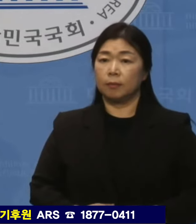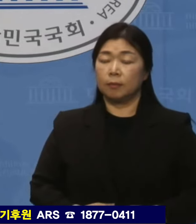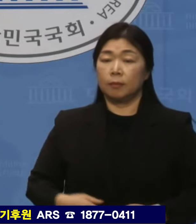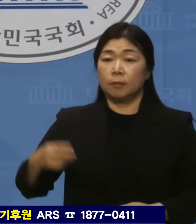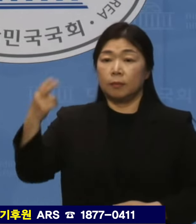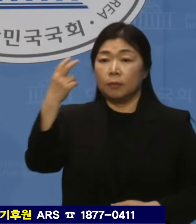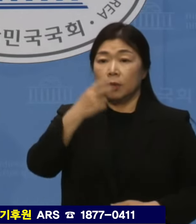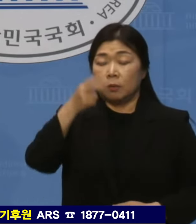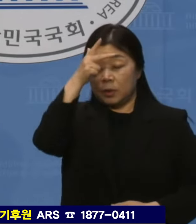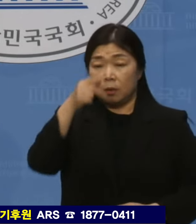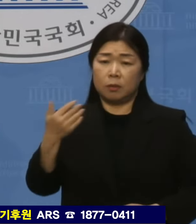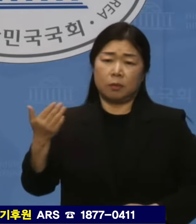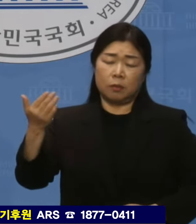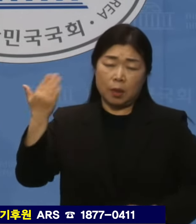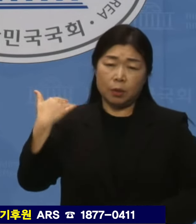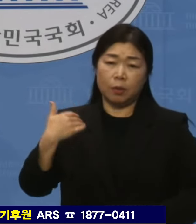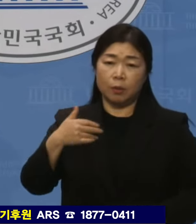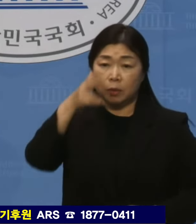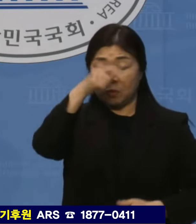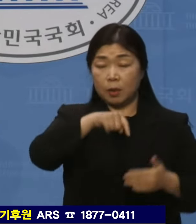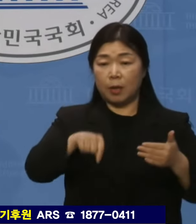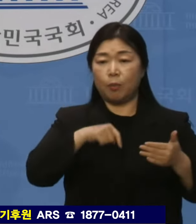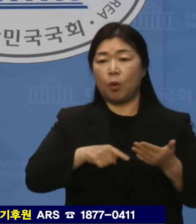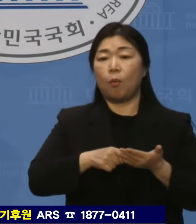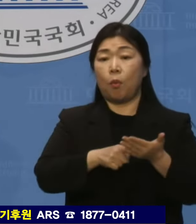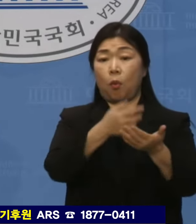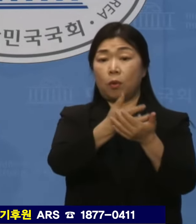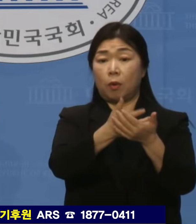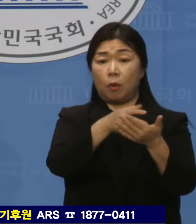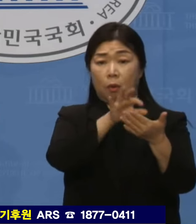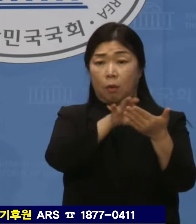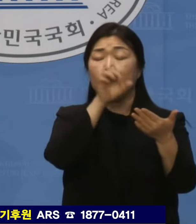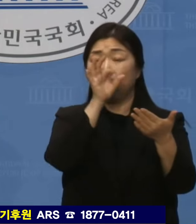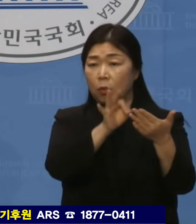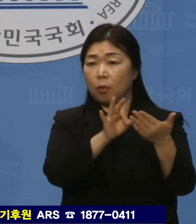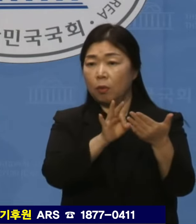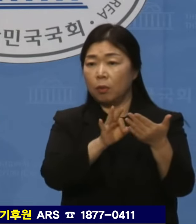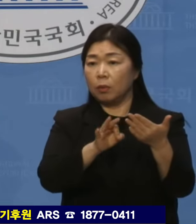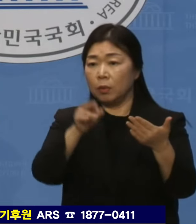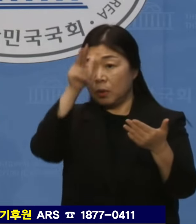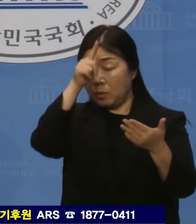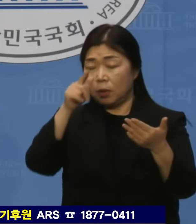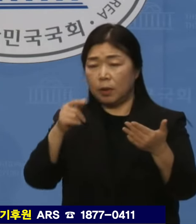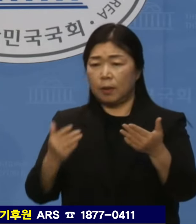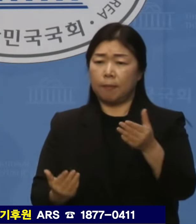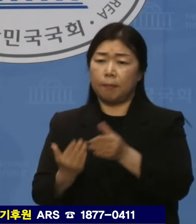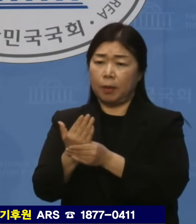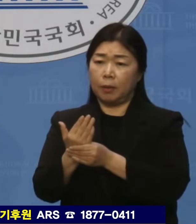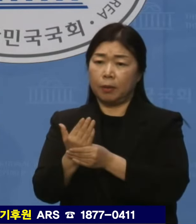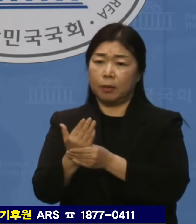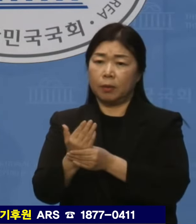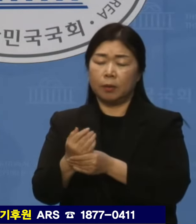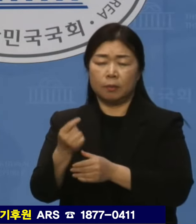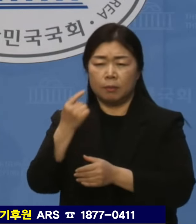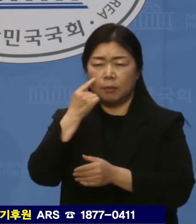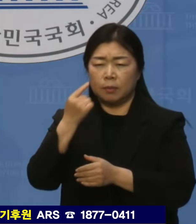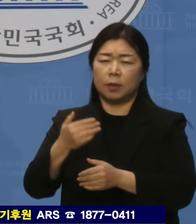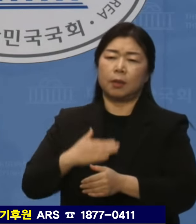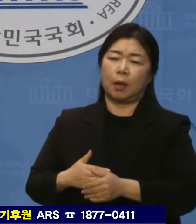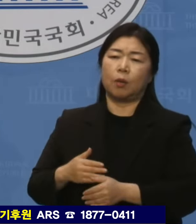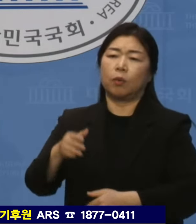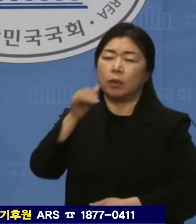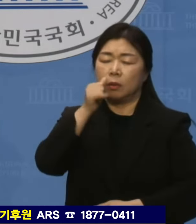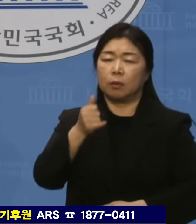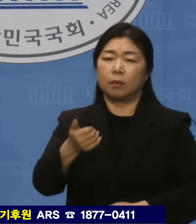검찰은 과거 경찰 내부 보고서를 토대로 경찰이 참사의 발생을 사전에 인지했다고